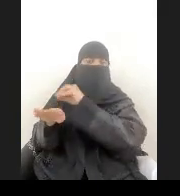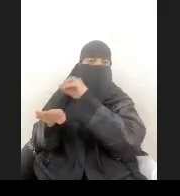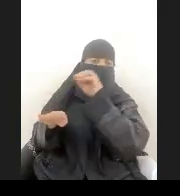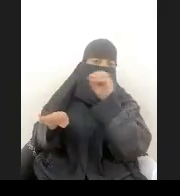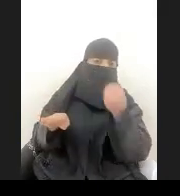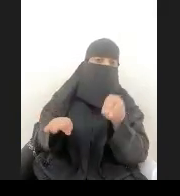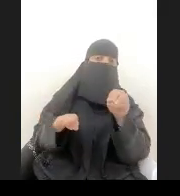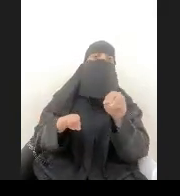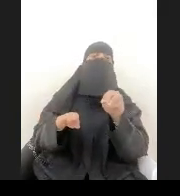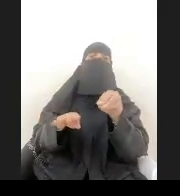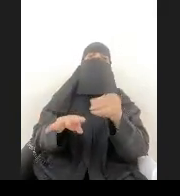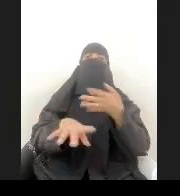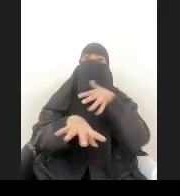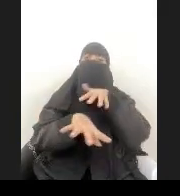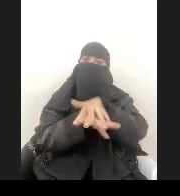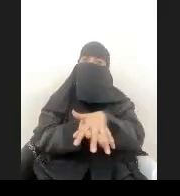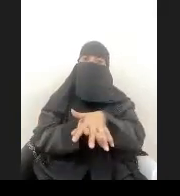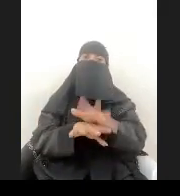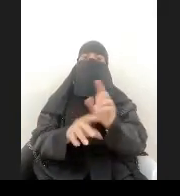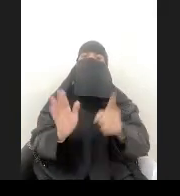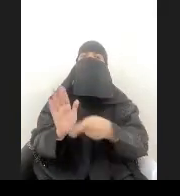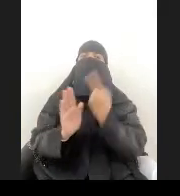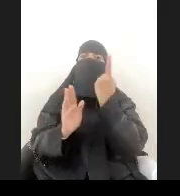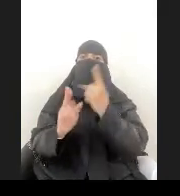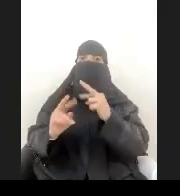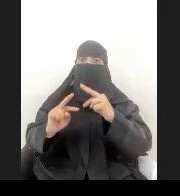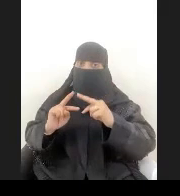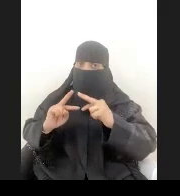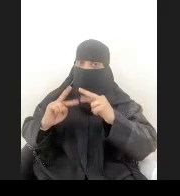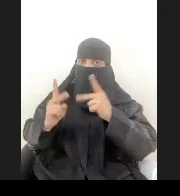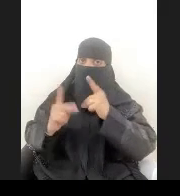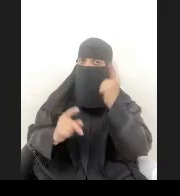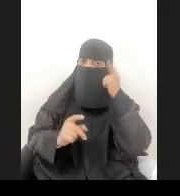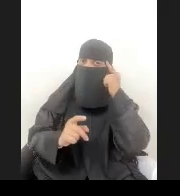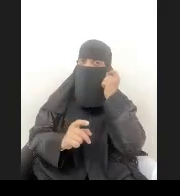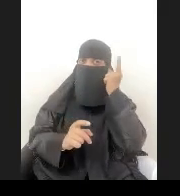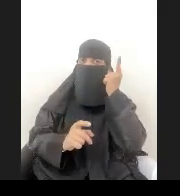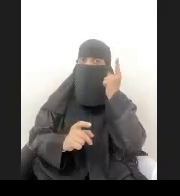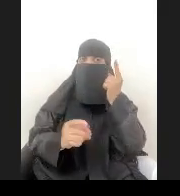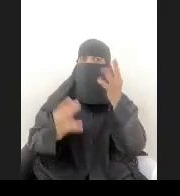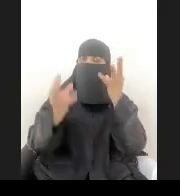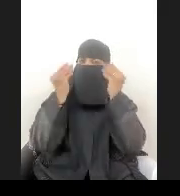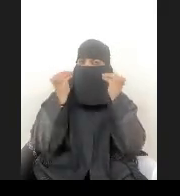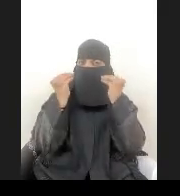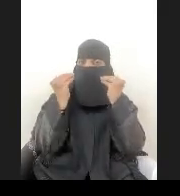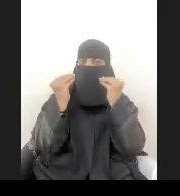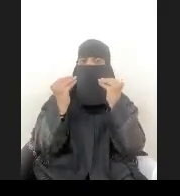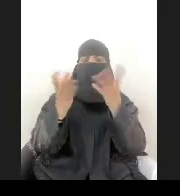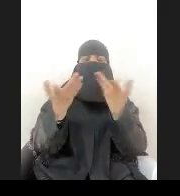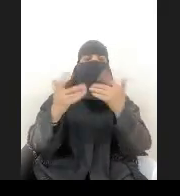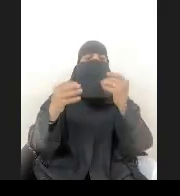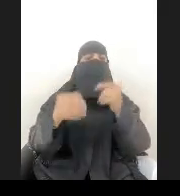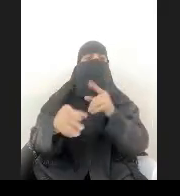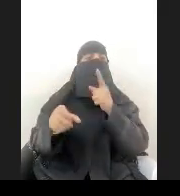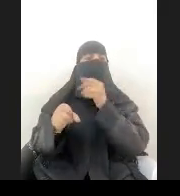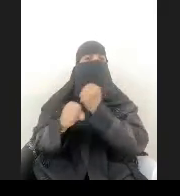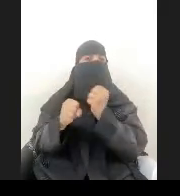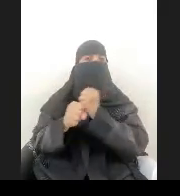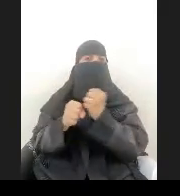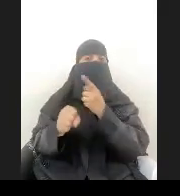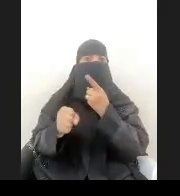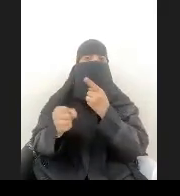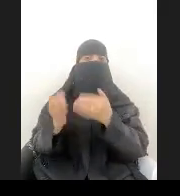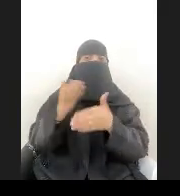لازم إنه أول شيء نغير فكرتنا للتعليم، كيف عملية البناء الخبرة التعلمية